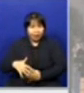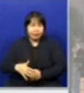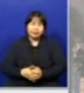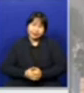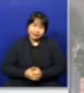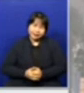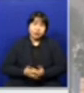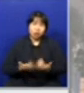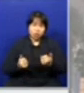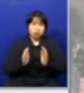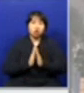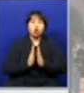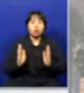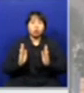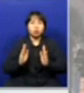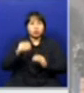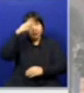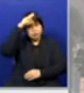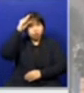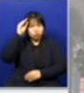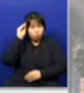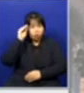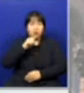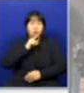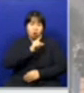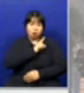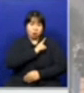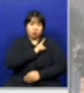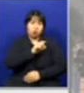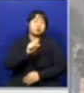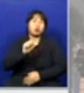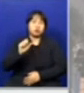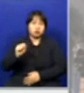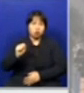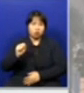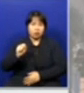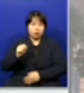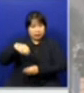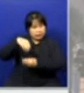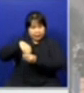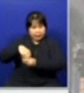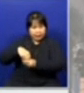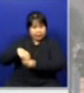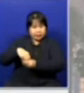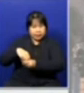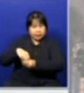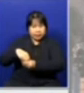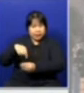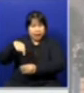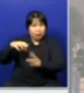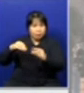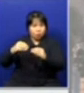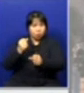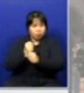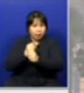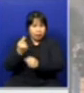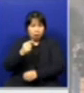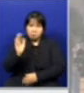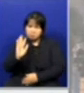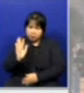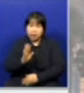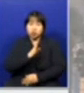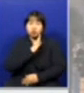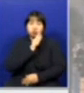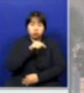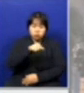ประธานสภาท่านชวนว่าหน้าที่ของส.ส.ไม่ใช่อยู่ในสภาเท่านั้นแต่สิ่งที่เขาร้องขอพวกเราถึงมีการ